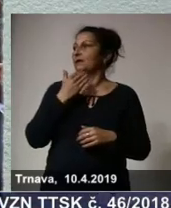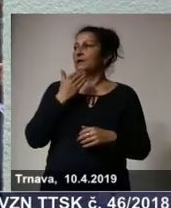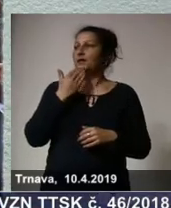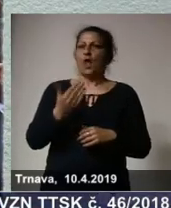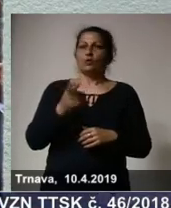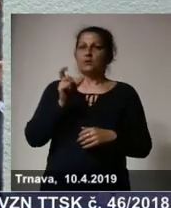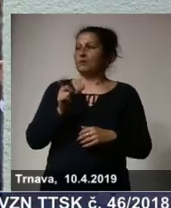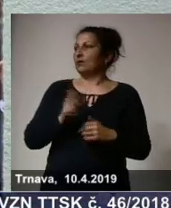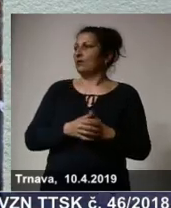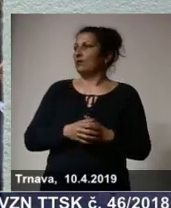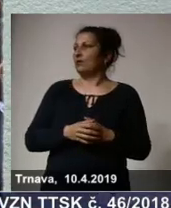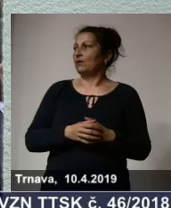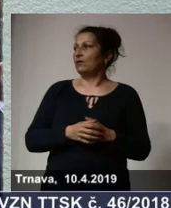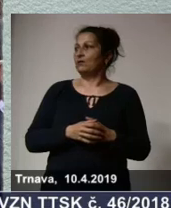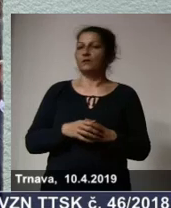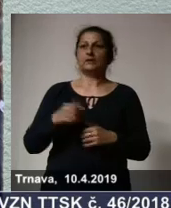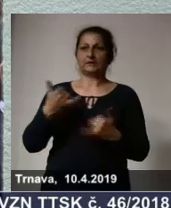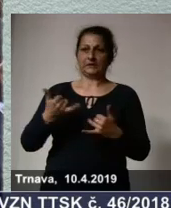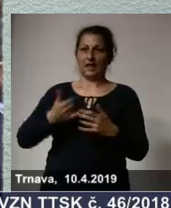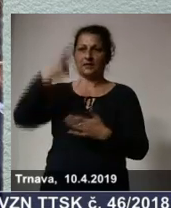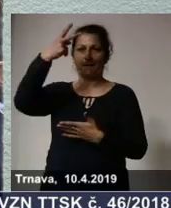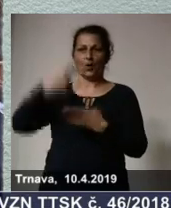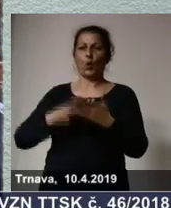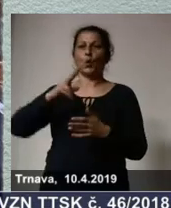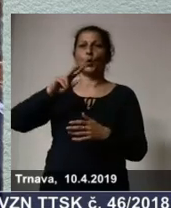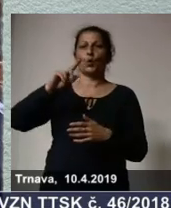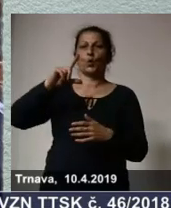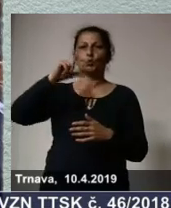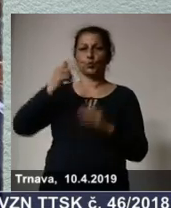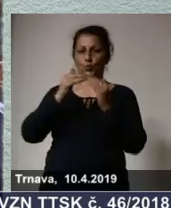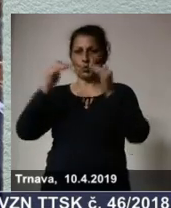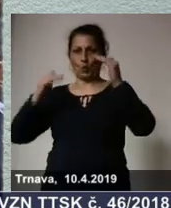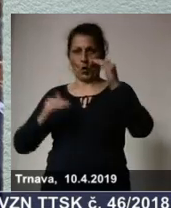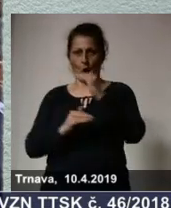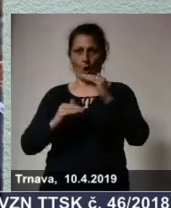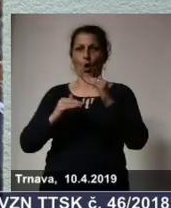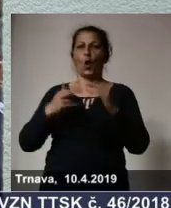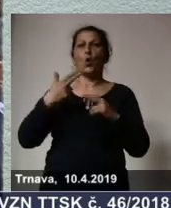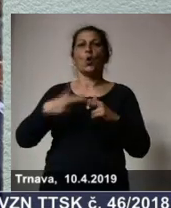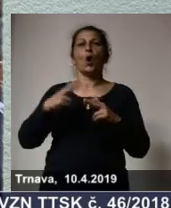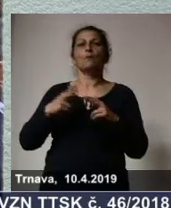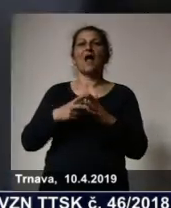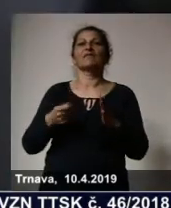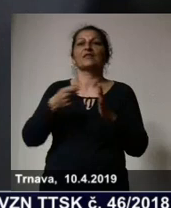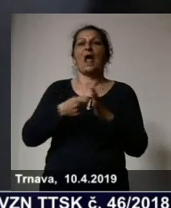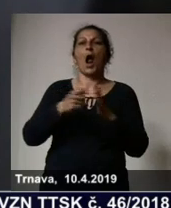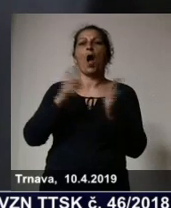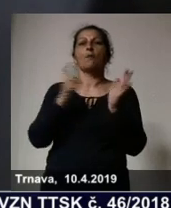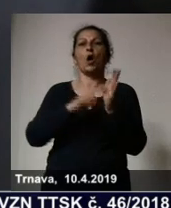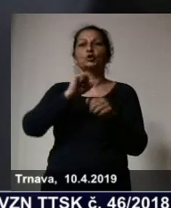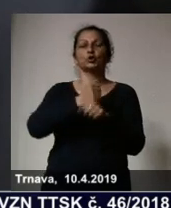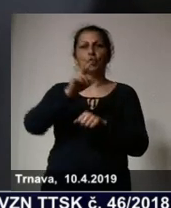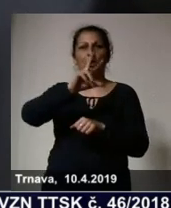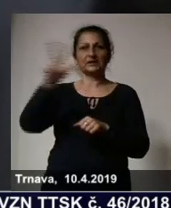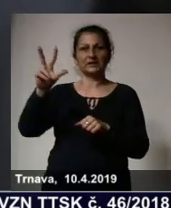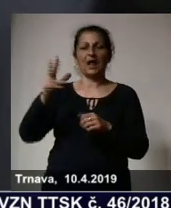Už asi to pôjde, ďakujem. Keď si prečítate druhý odstavec, oprávnené náklady bodu 3, na obstarávanie